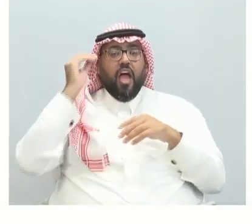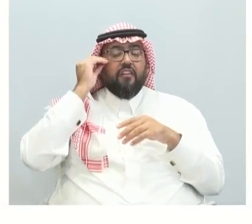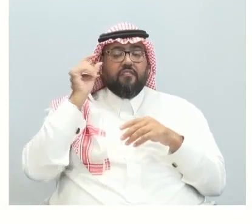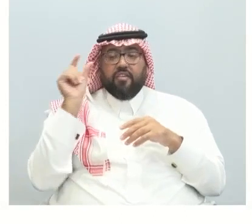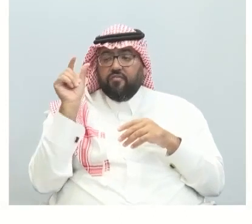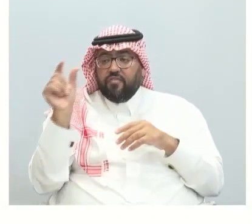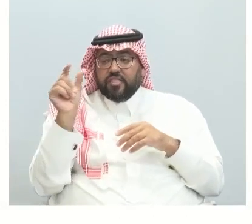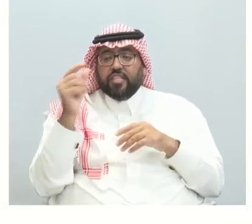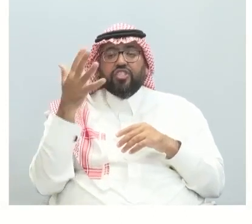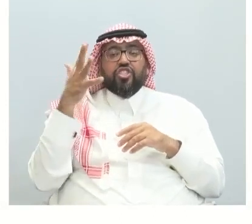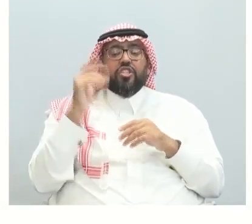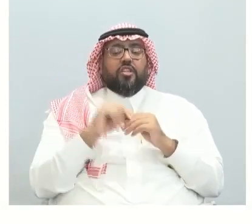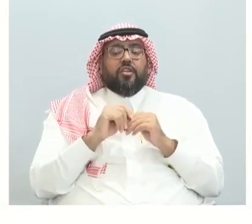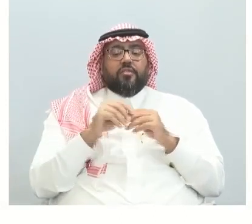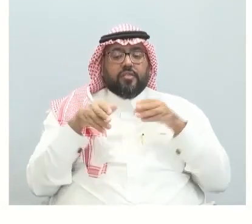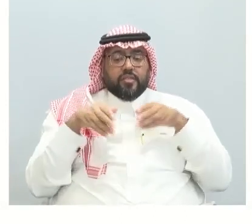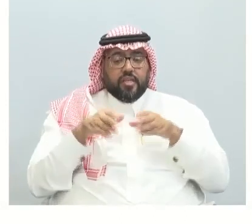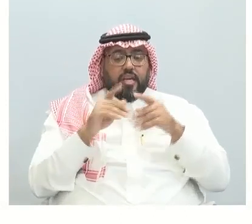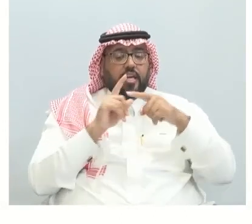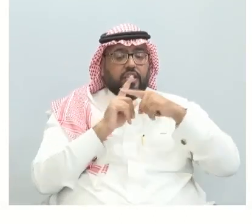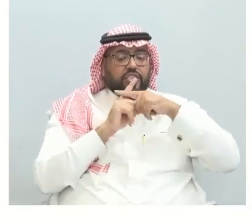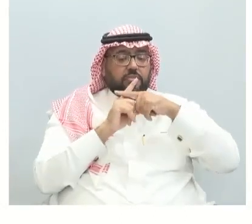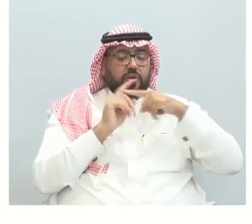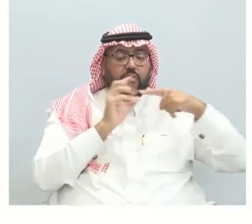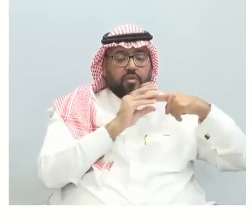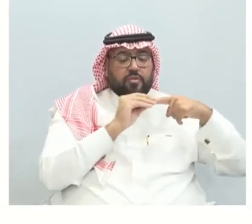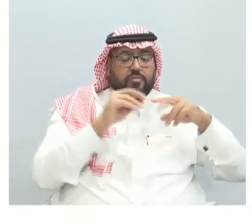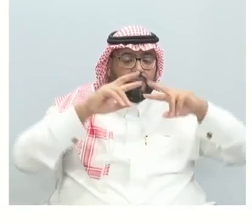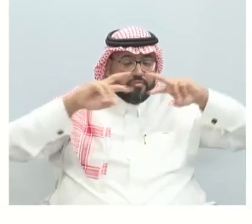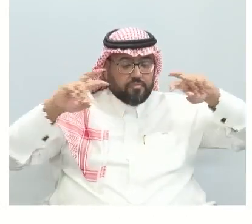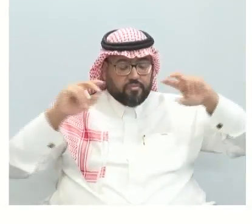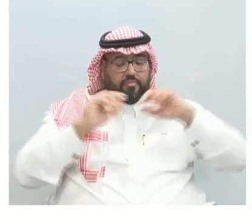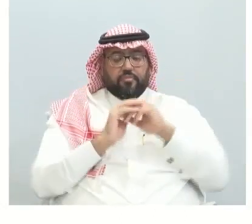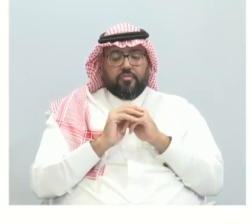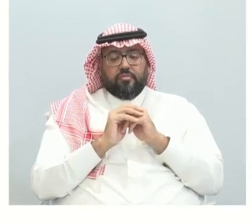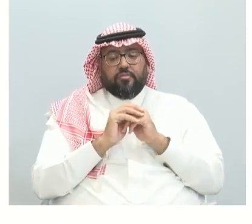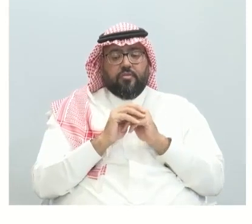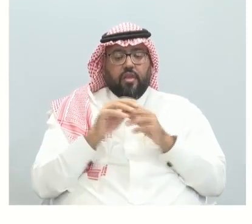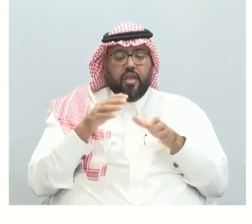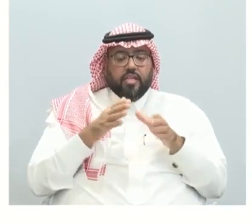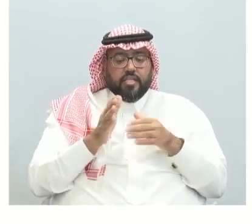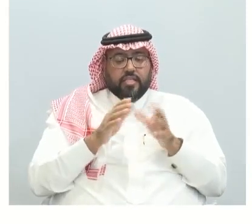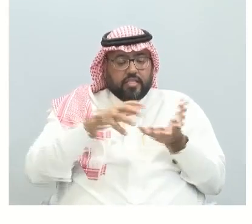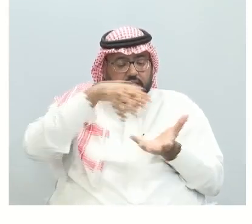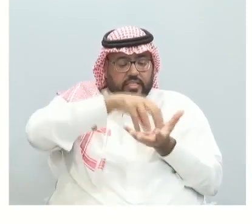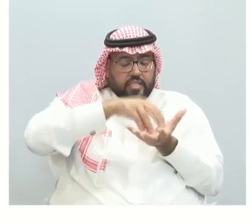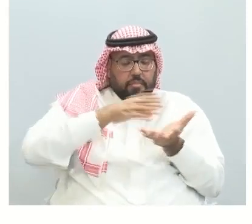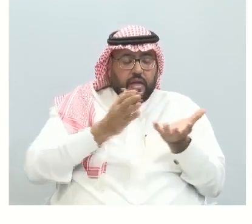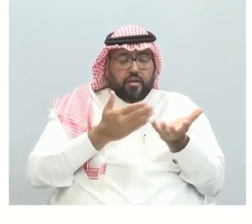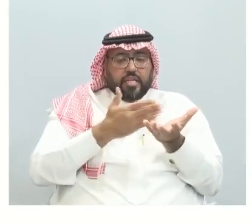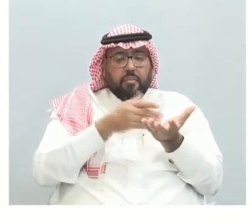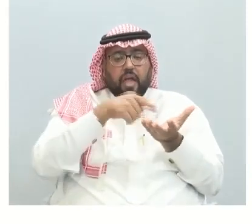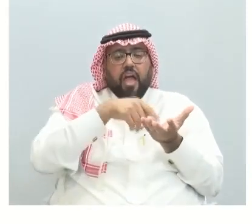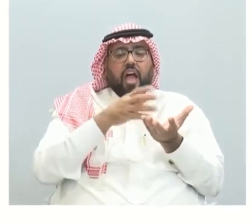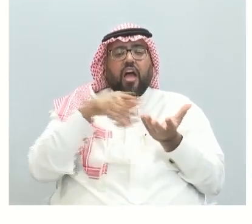الثامن التهيئه طرائق الجمع والطرح استكشف في الحوض 12 سمكه